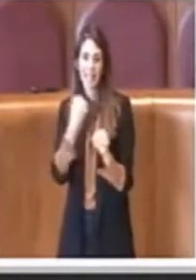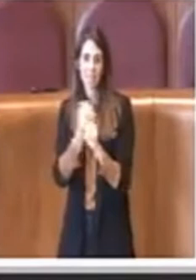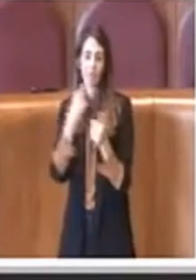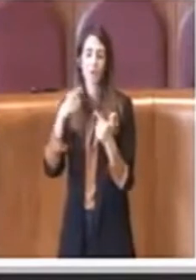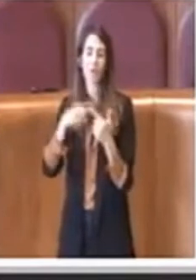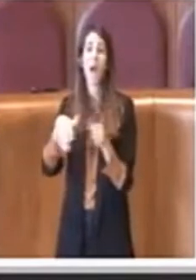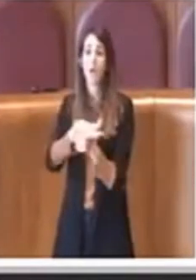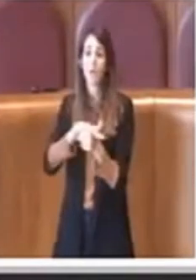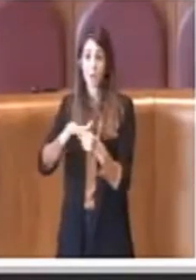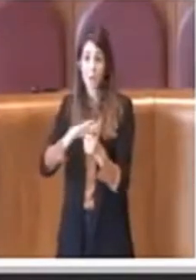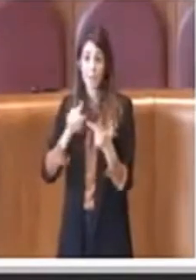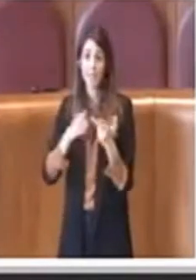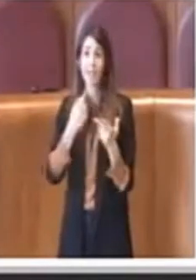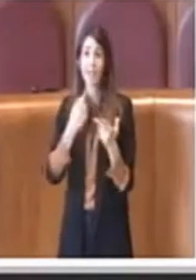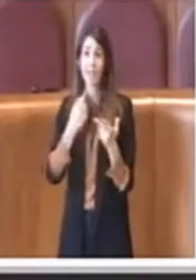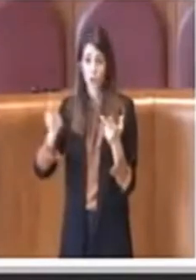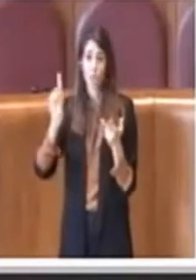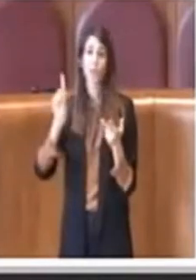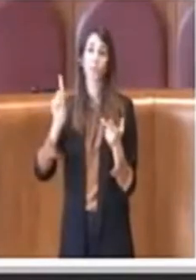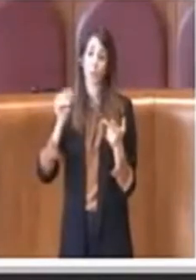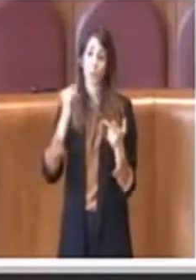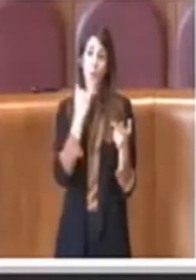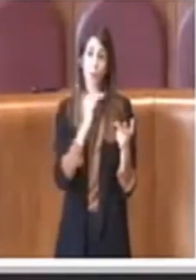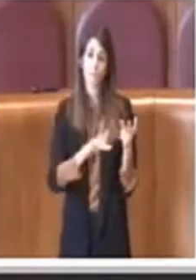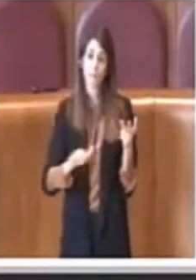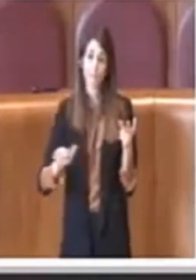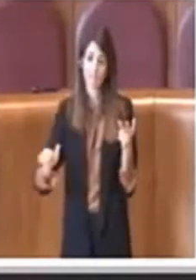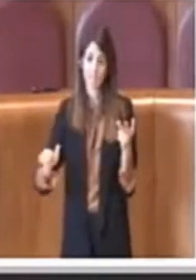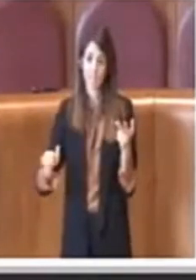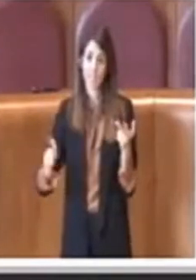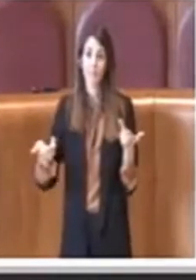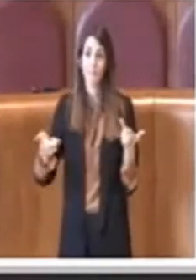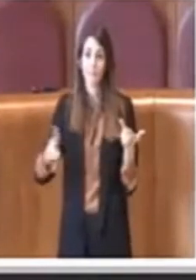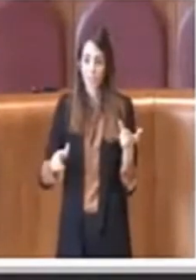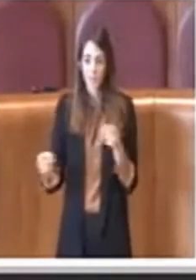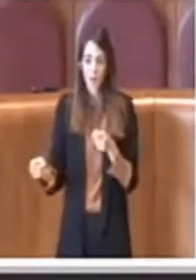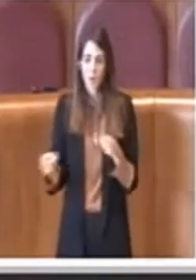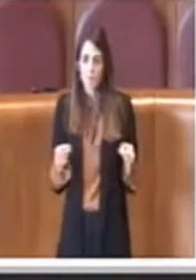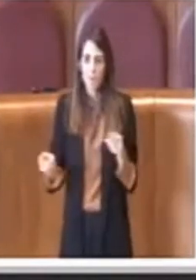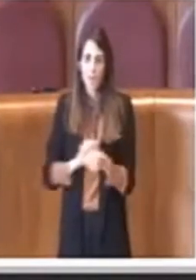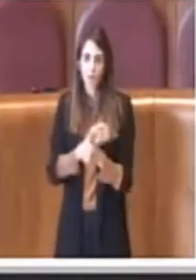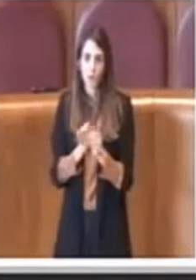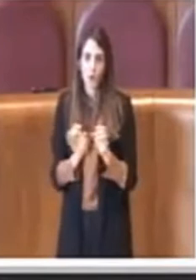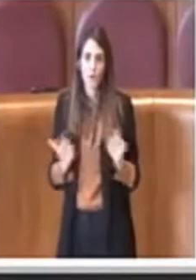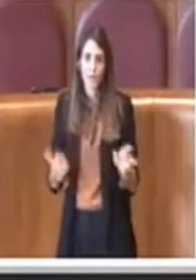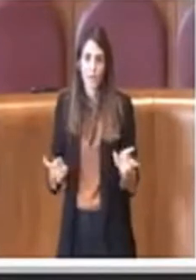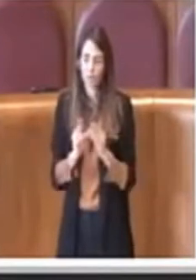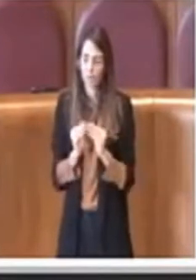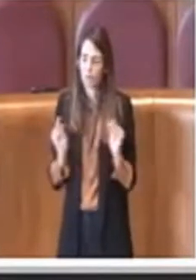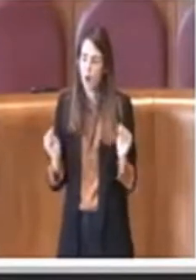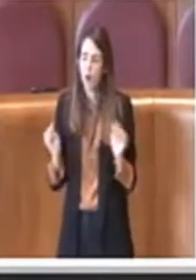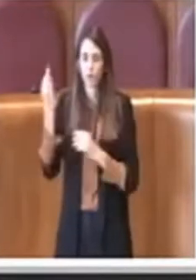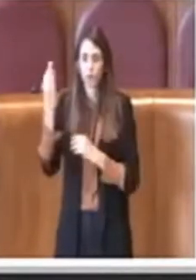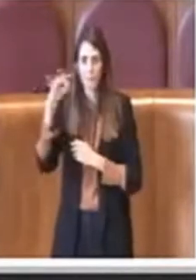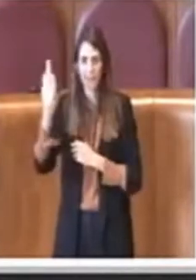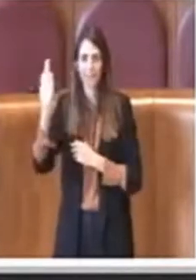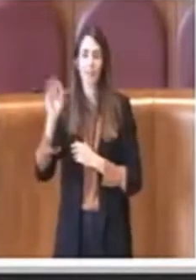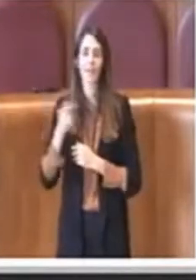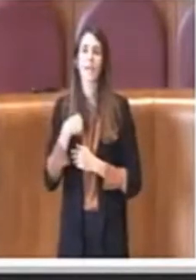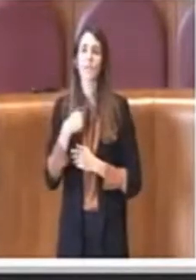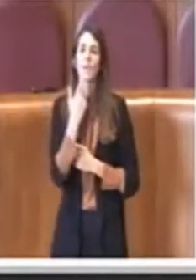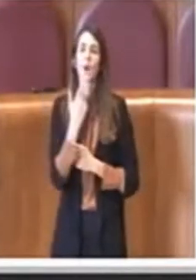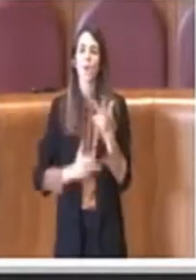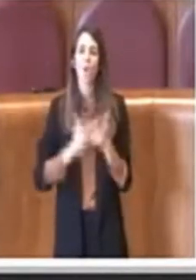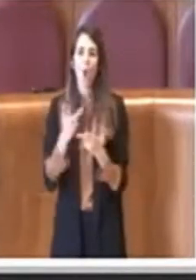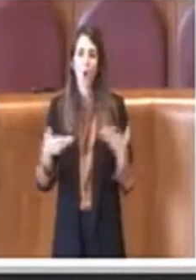soprattutto i bambini in un momento molto particolari oppure la conclusione consigliere concludo quindi